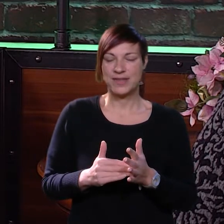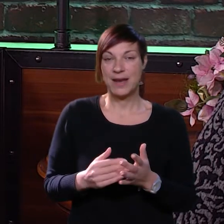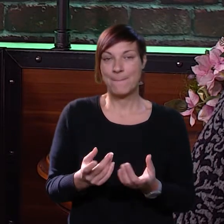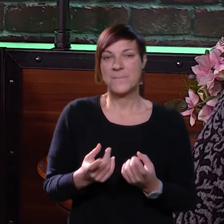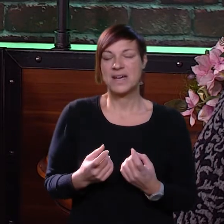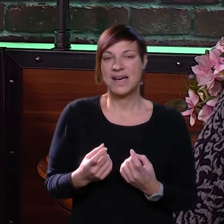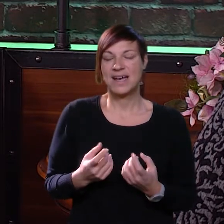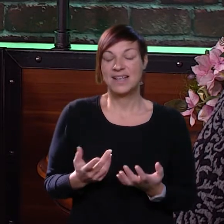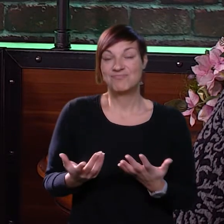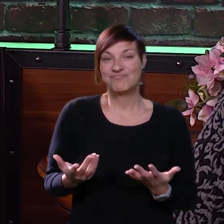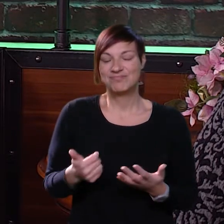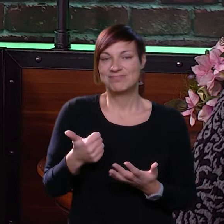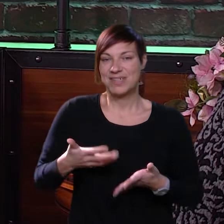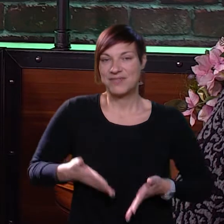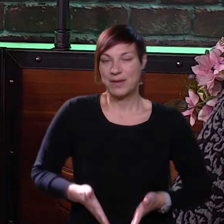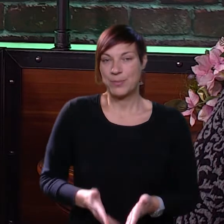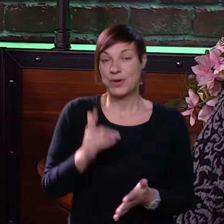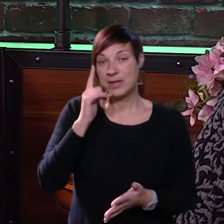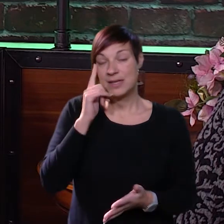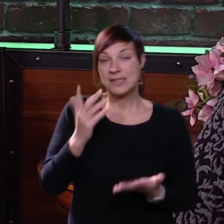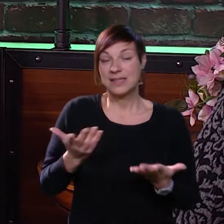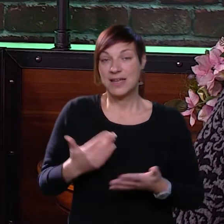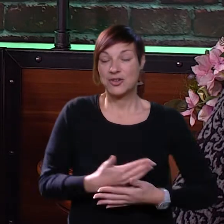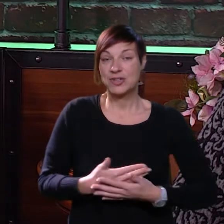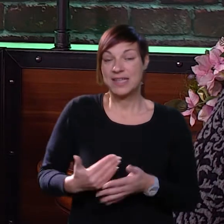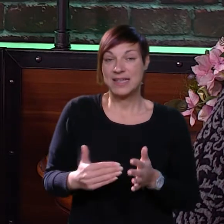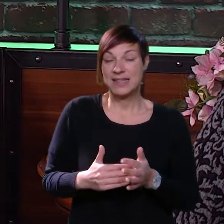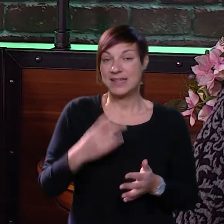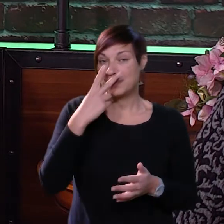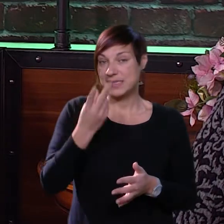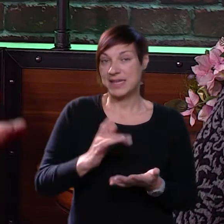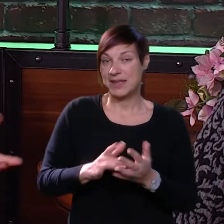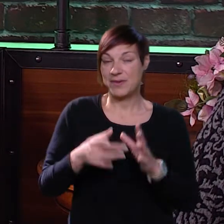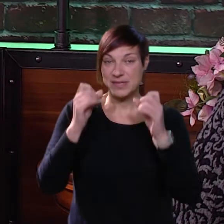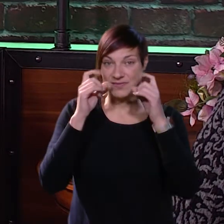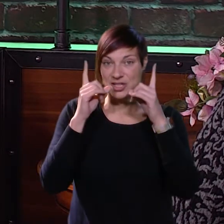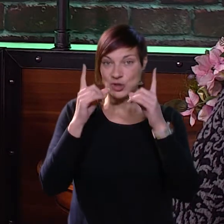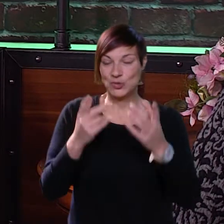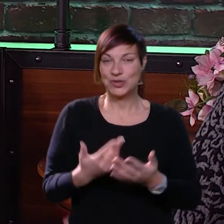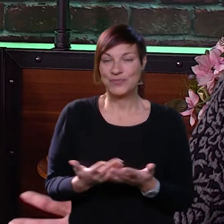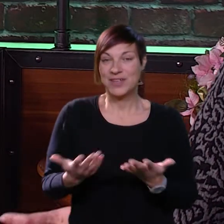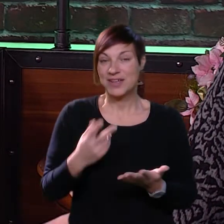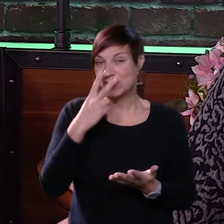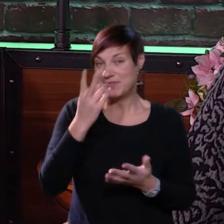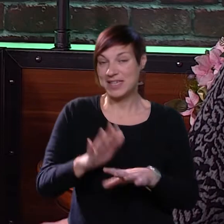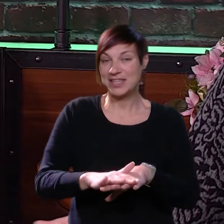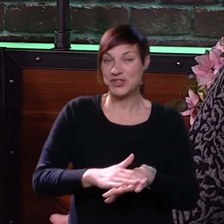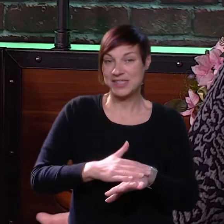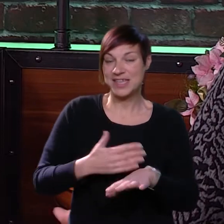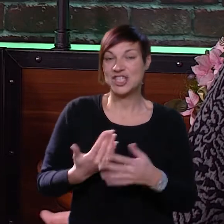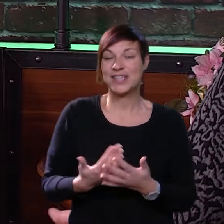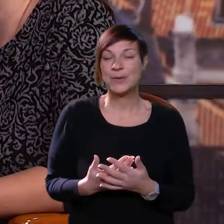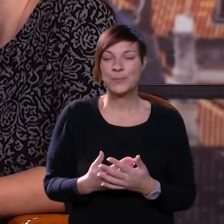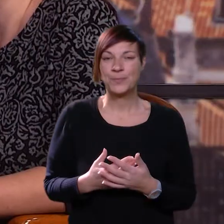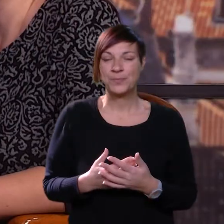treba, ali ono, i prvi mi porod, ne znate ni kako to dijete treba izgledati, pa vam je sve nešto čudno. I kako se vi trebate možda